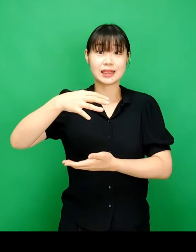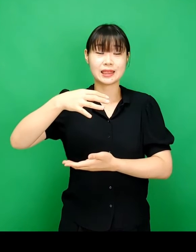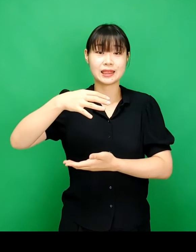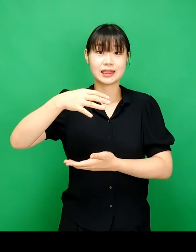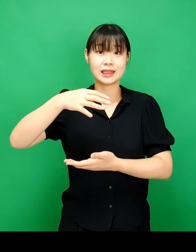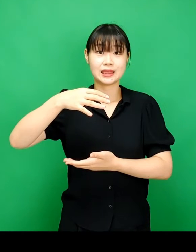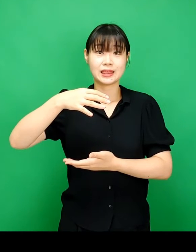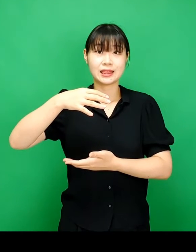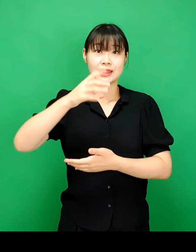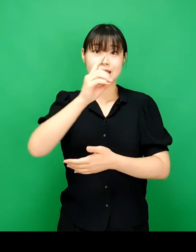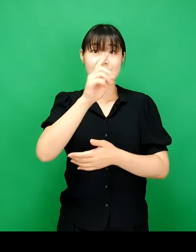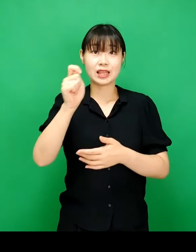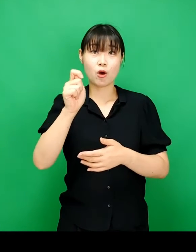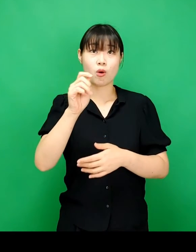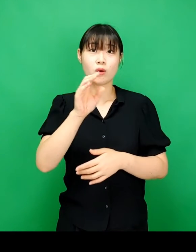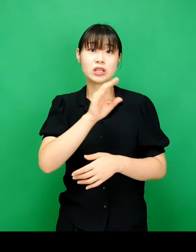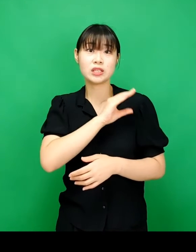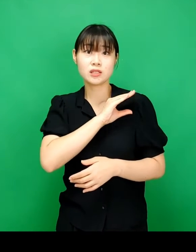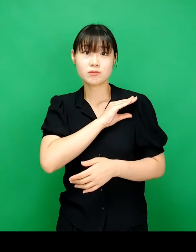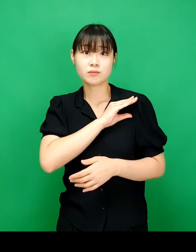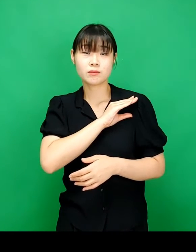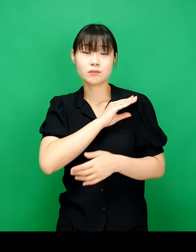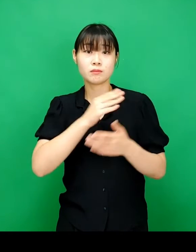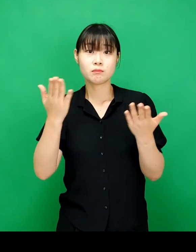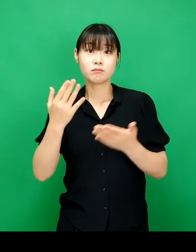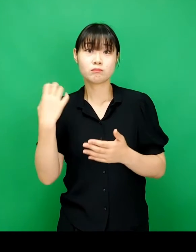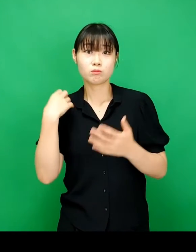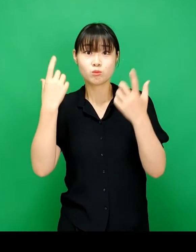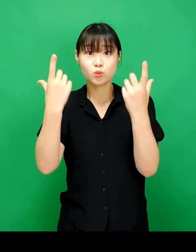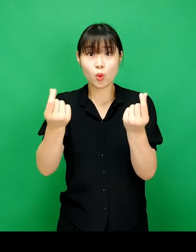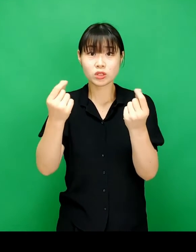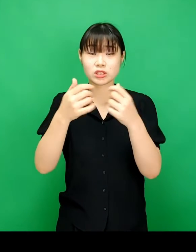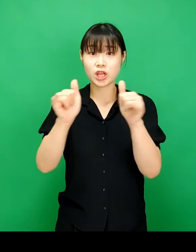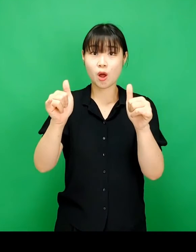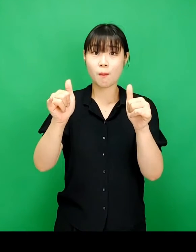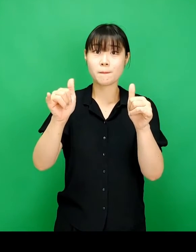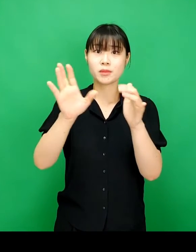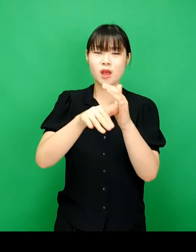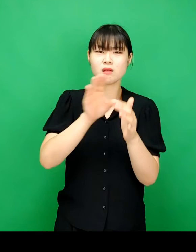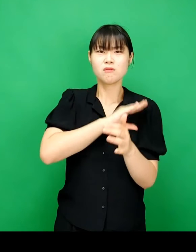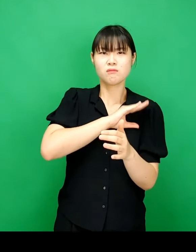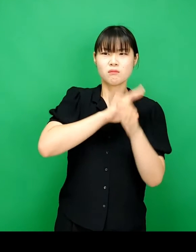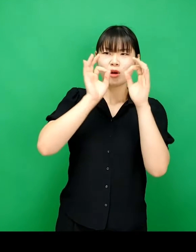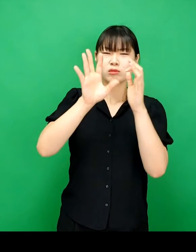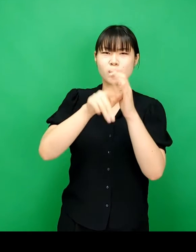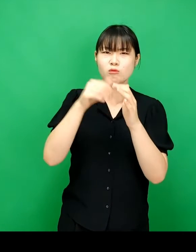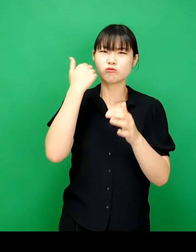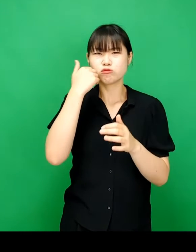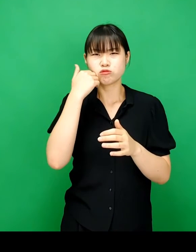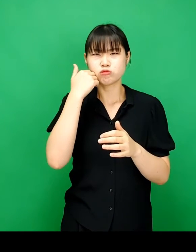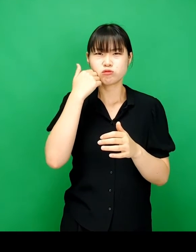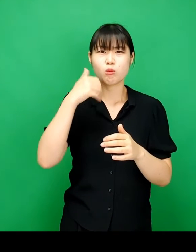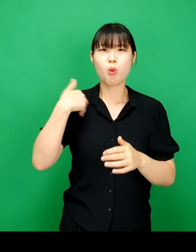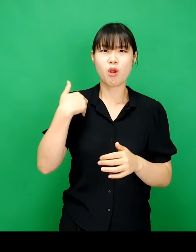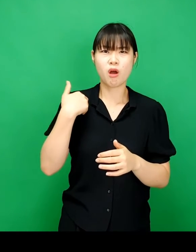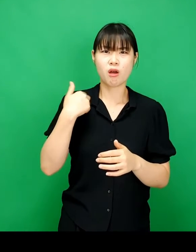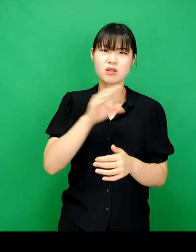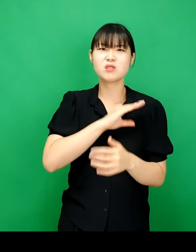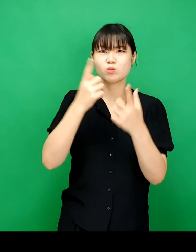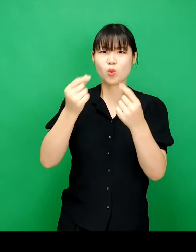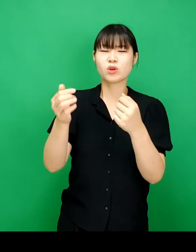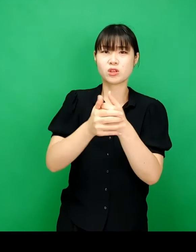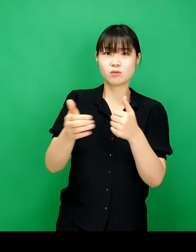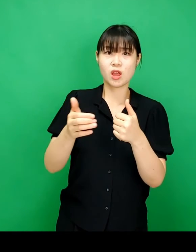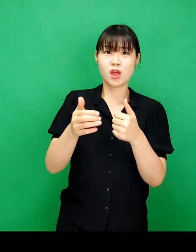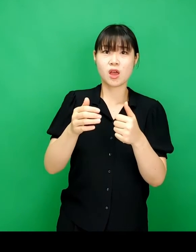데이터입니다. 이름, 소속, 직위까지 똑같은 동명이인의 재산입니다. 이런 경우에 이름만 봐서는 누구의